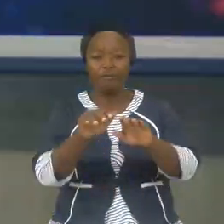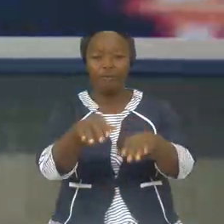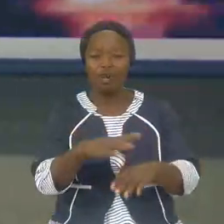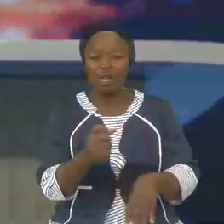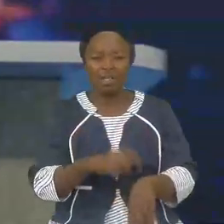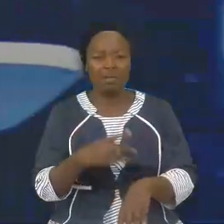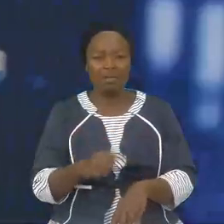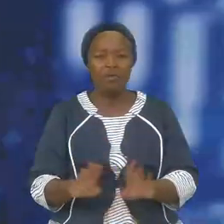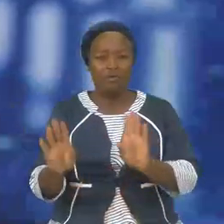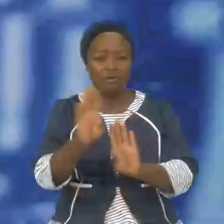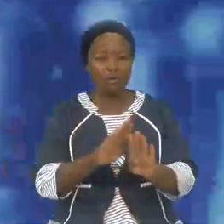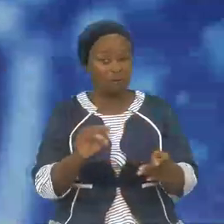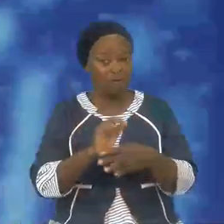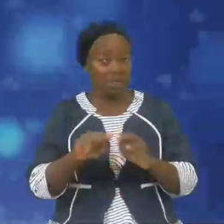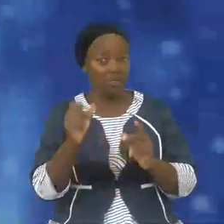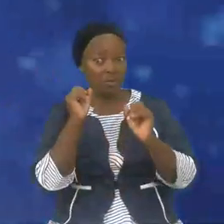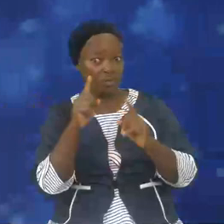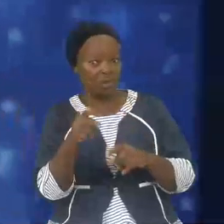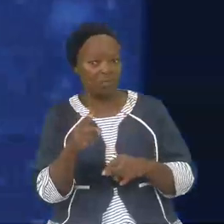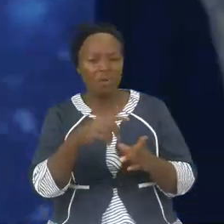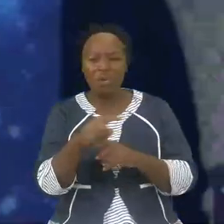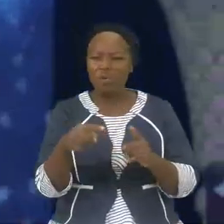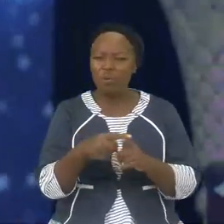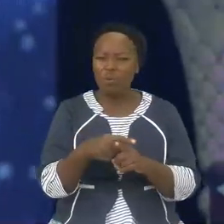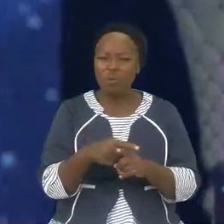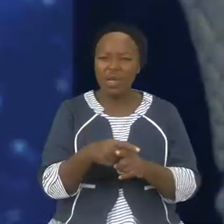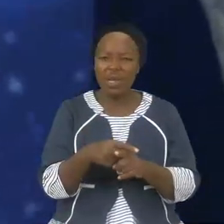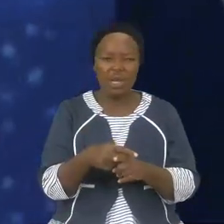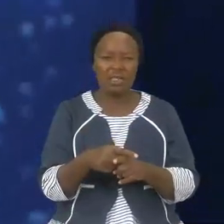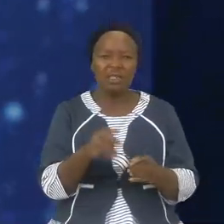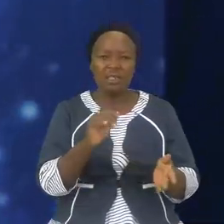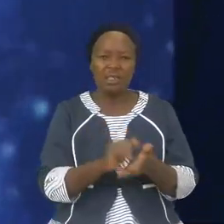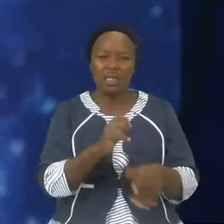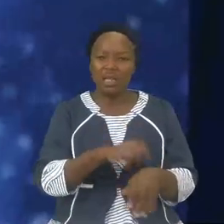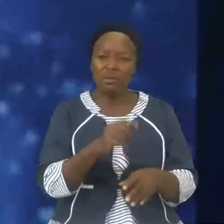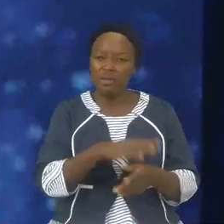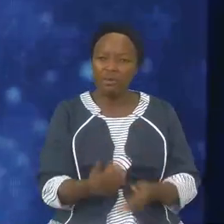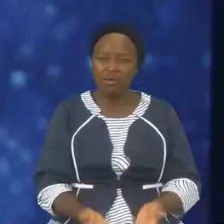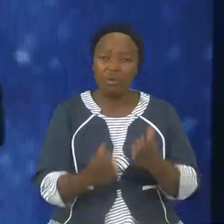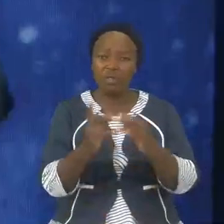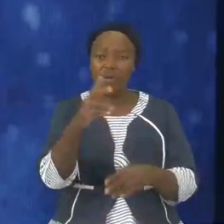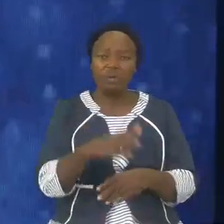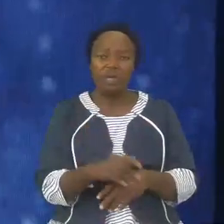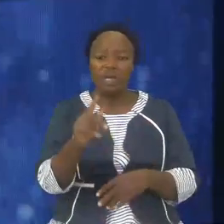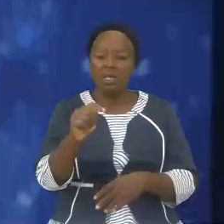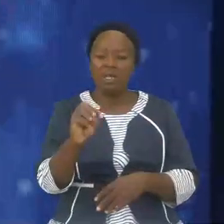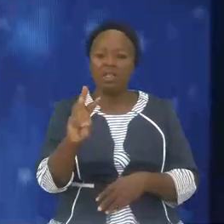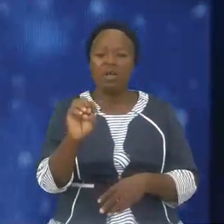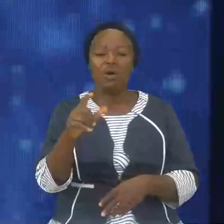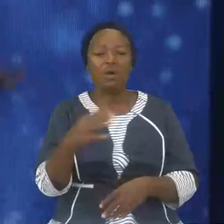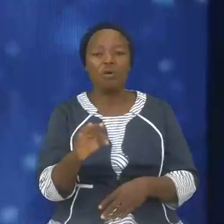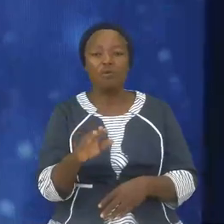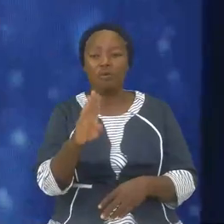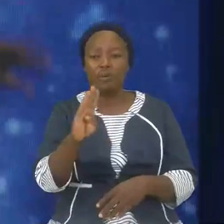un temps de détresse. Est-ce que cela vous surprend? Lorsque Nimrod a